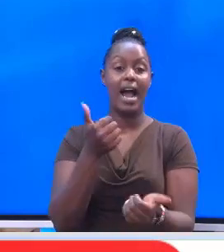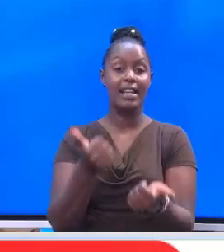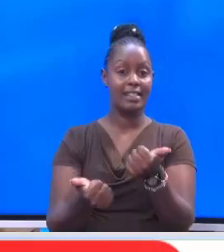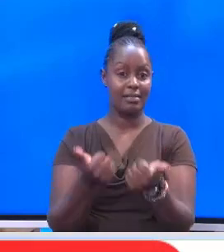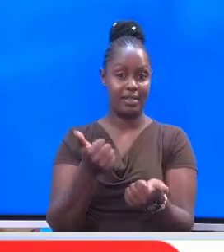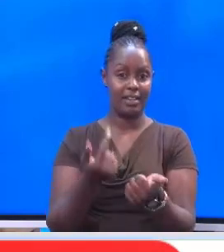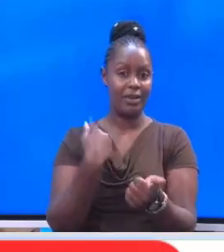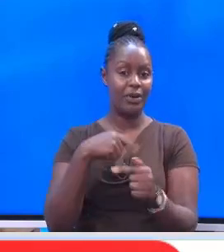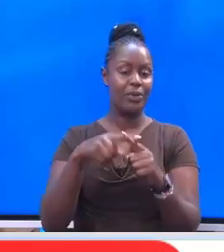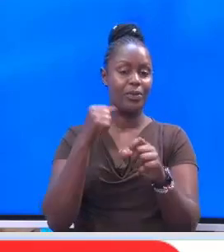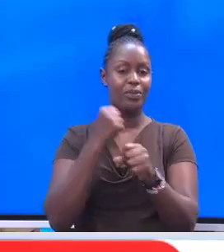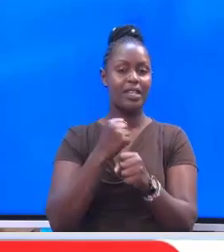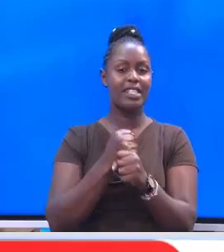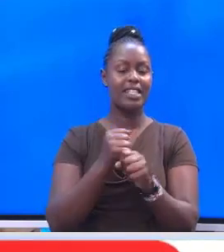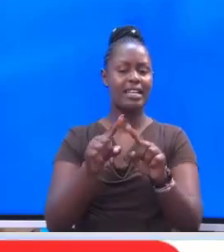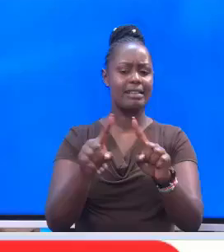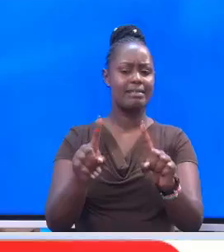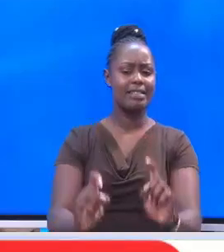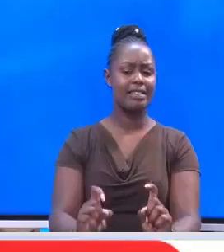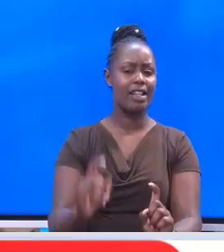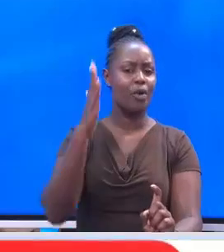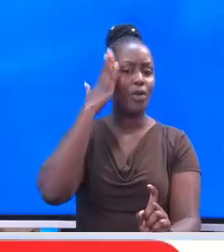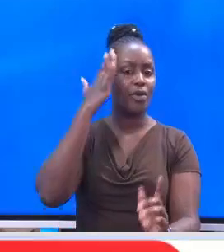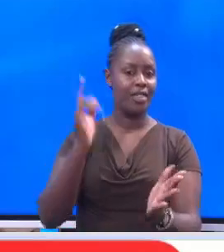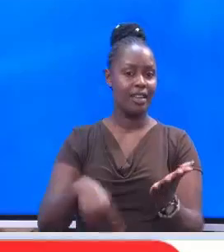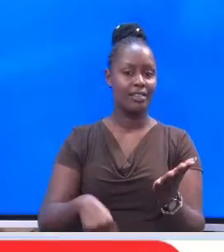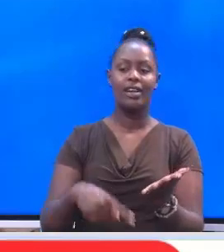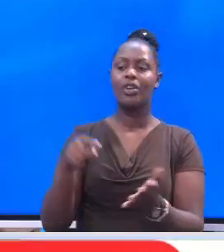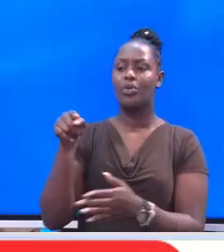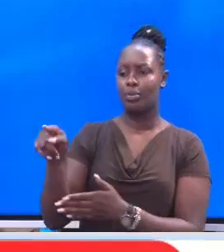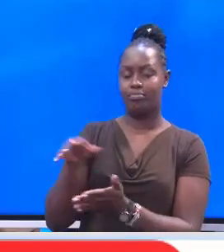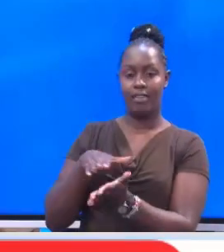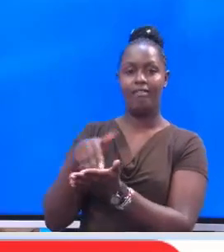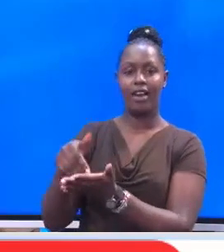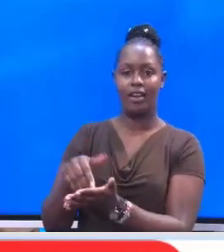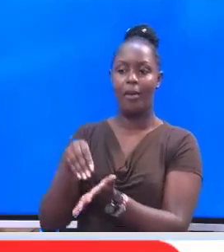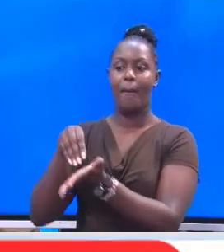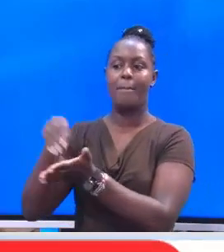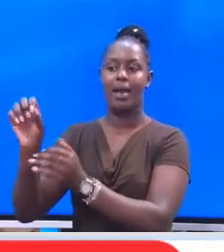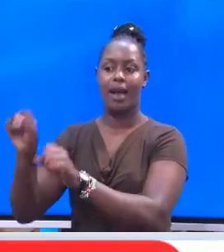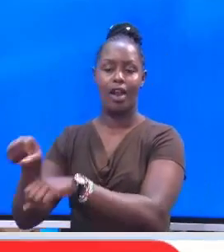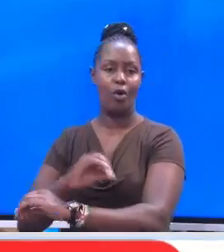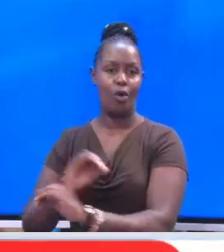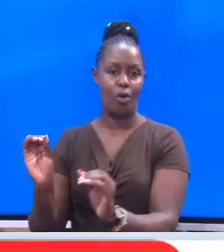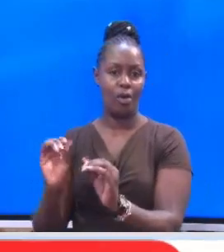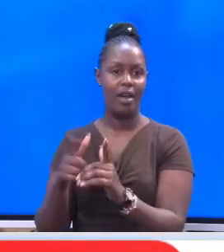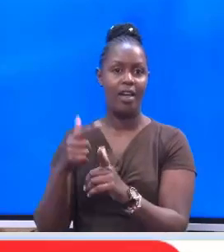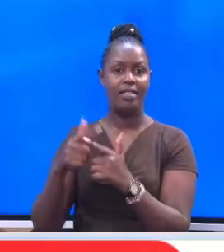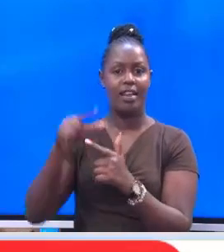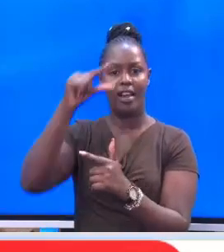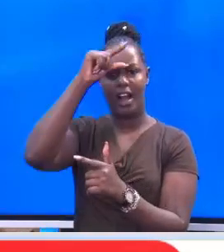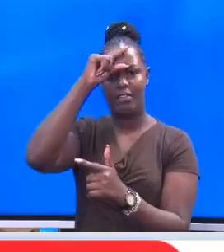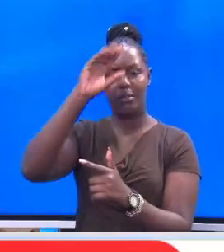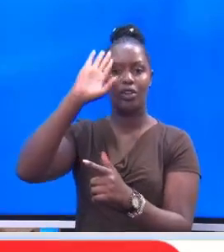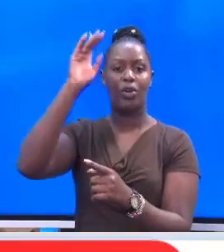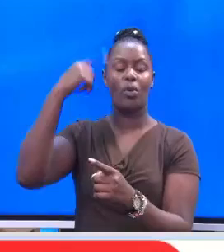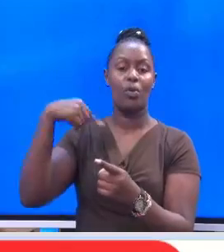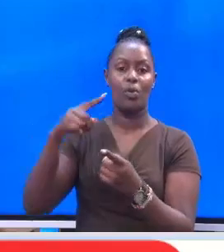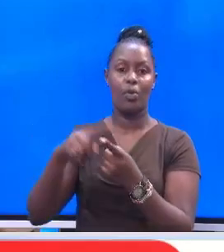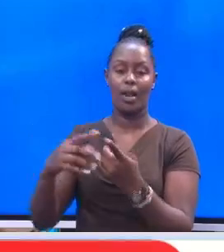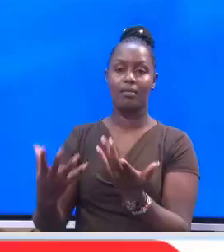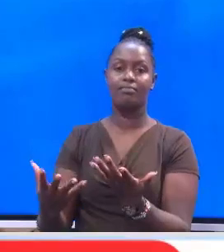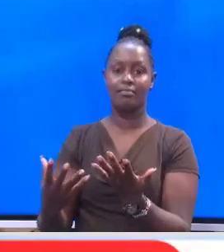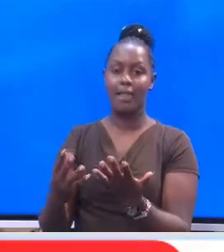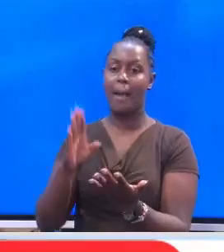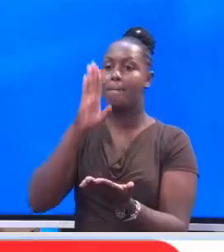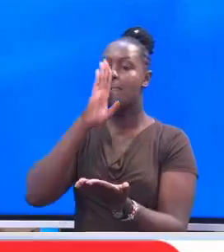testing, tujue ya kwamba wewe haujiwezi kulipa, basi serikali itaweza kukuweka kwenye subsidy program